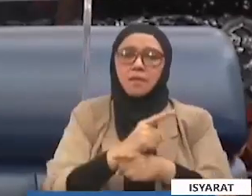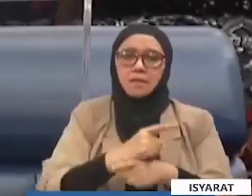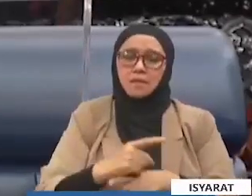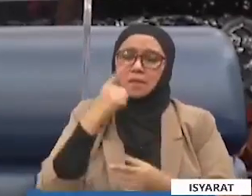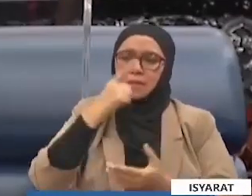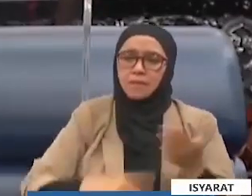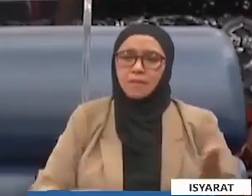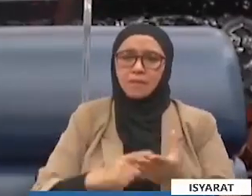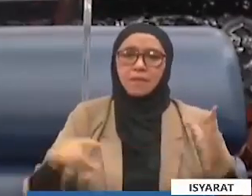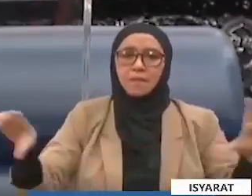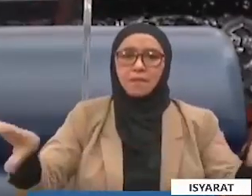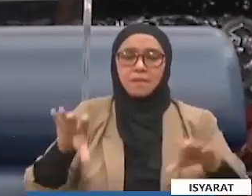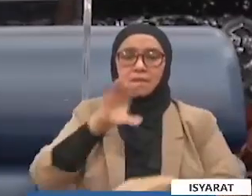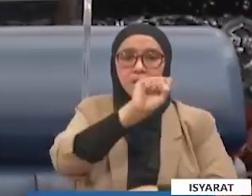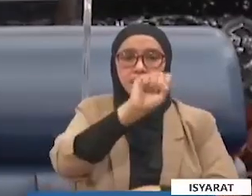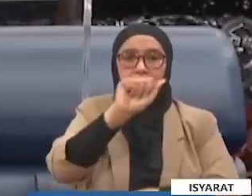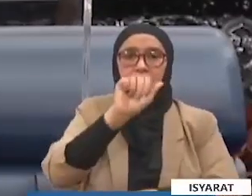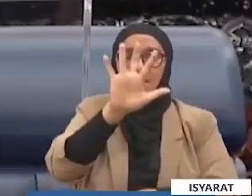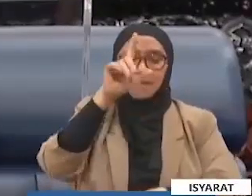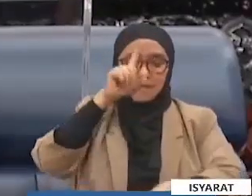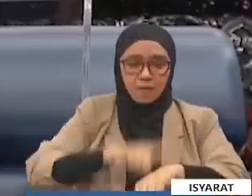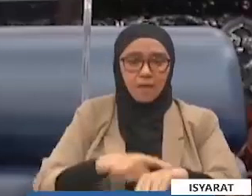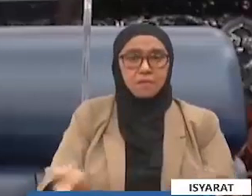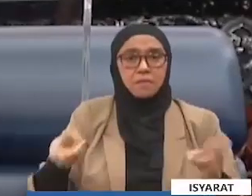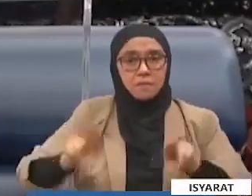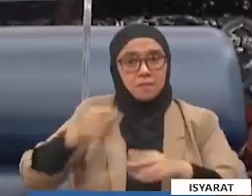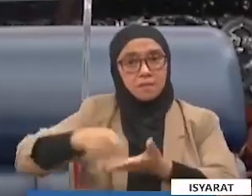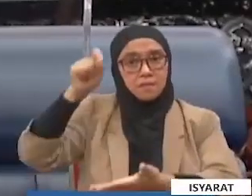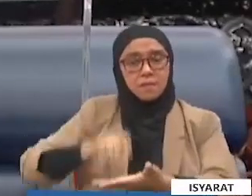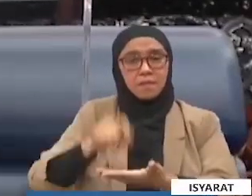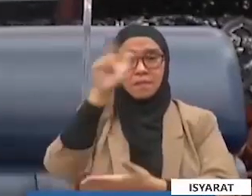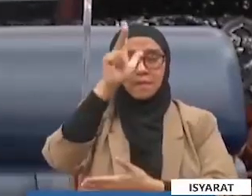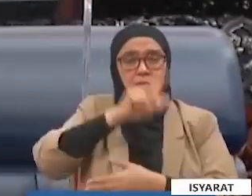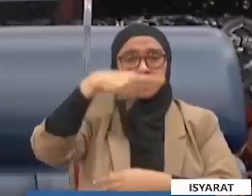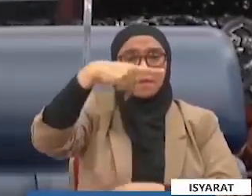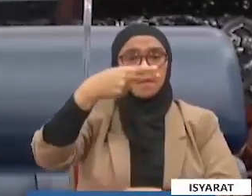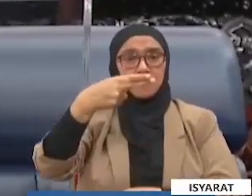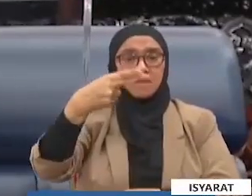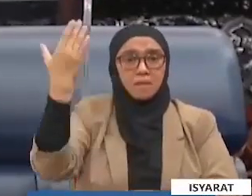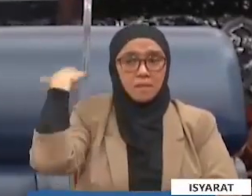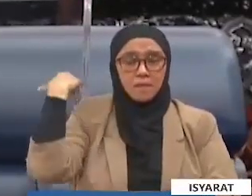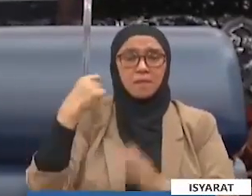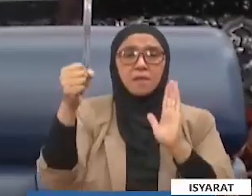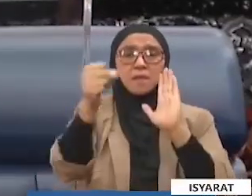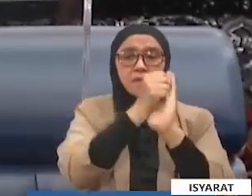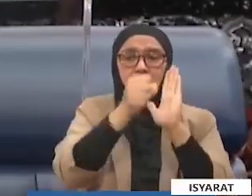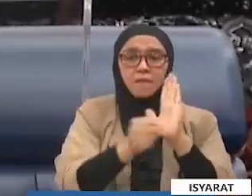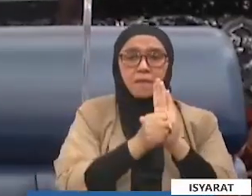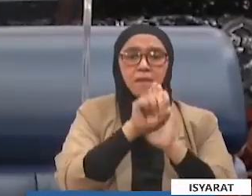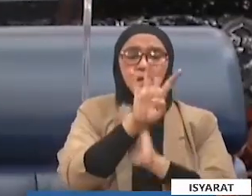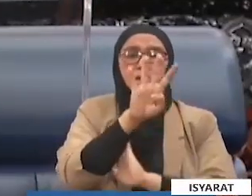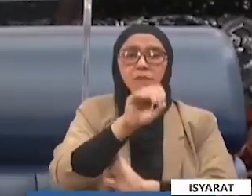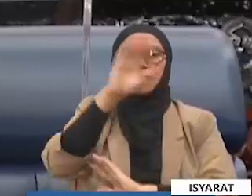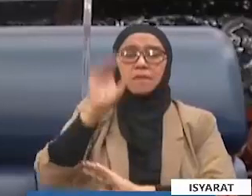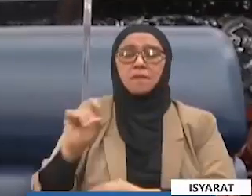oleh kerajaan PH ketika itu, salah satu syaratnya ialah 40% dari syarat saja tapi